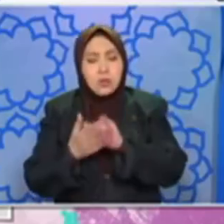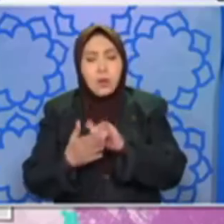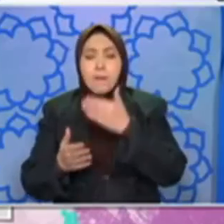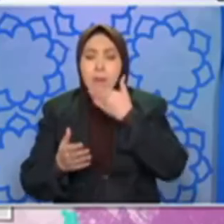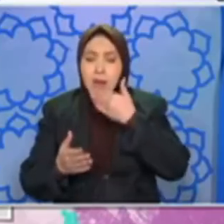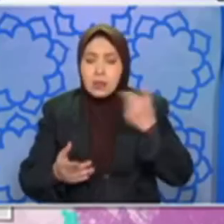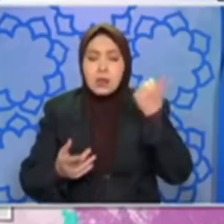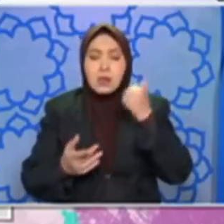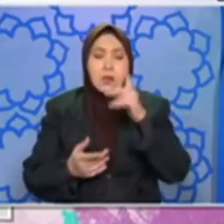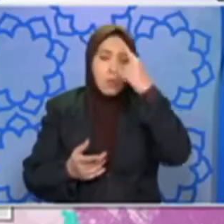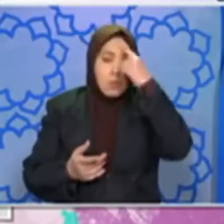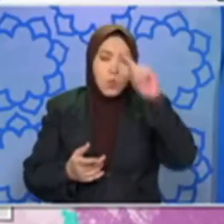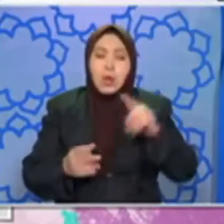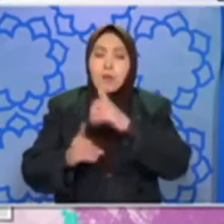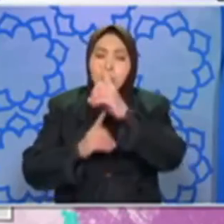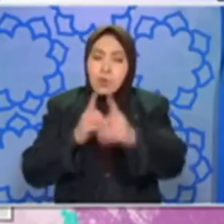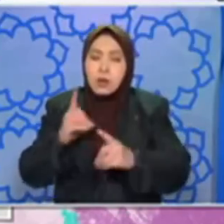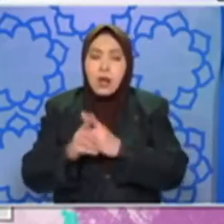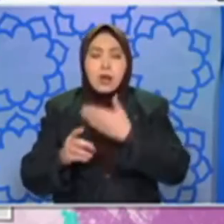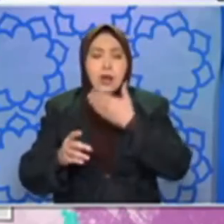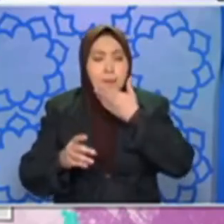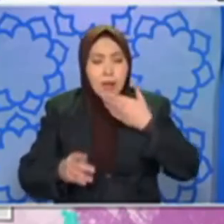ذلك خير